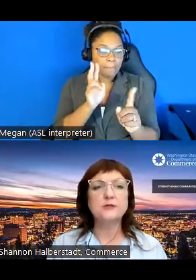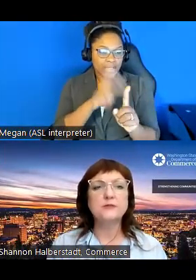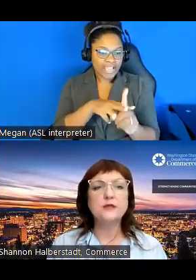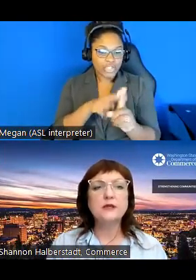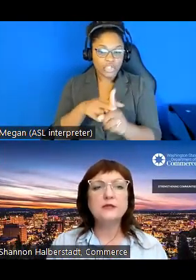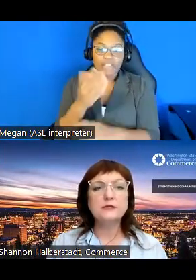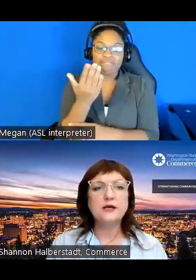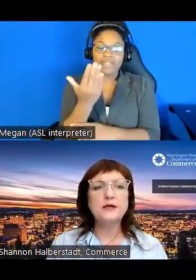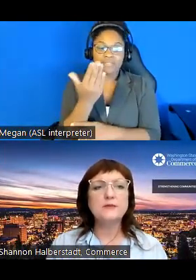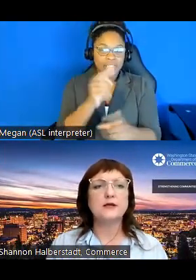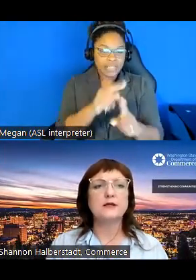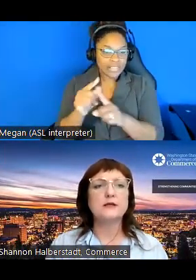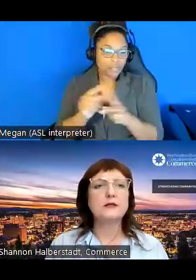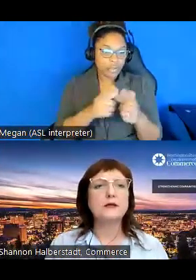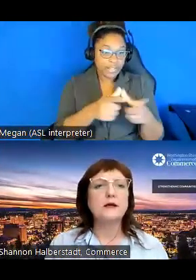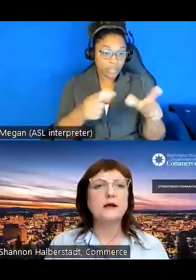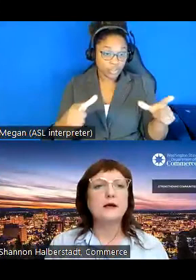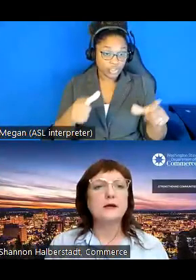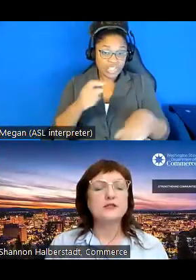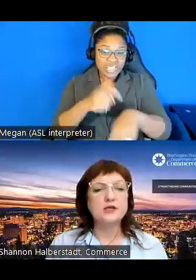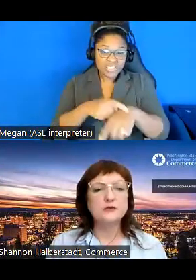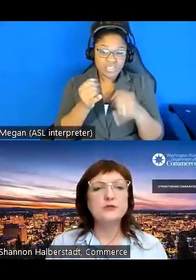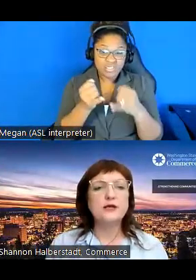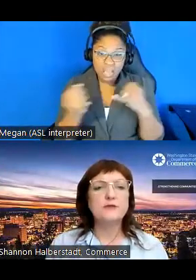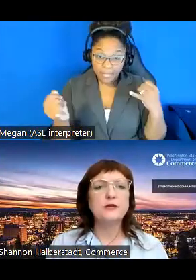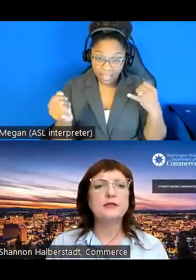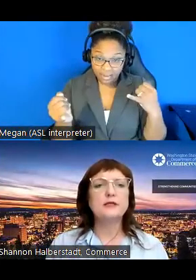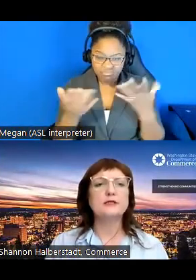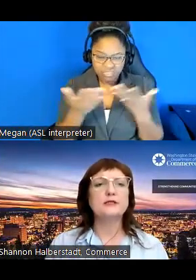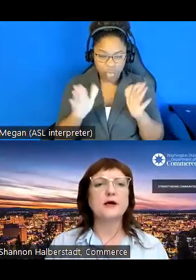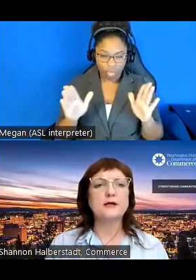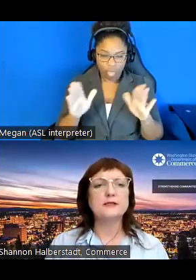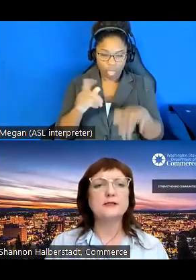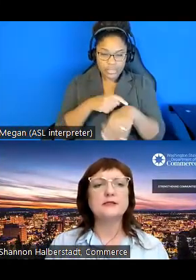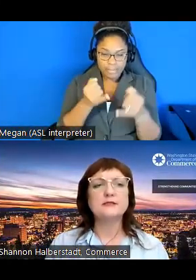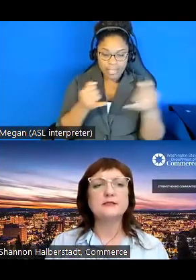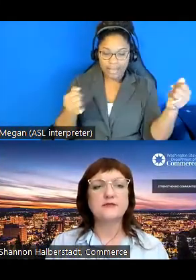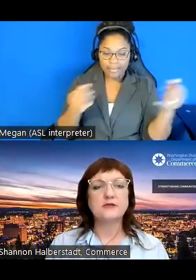자주 묻는 질문도 보고 그 다양한 언어로 신청서를